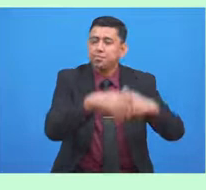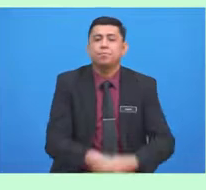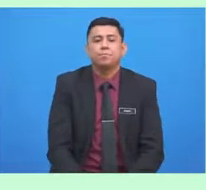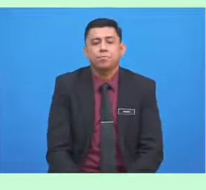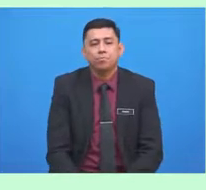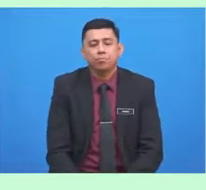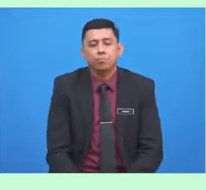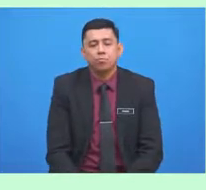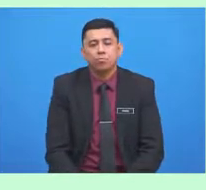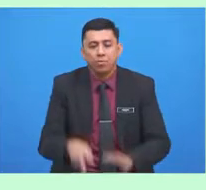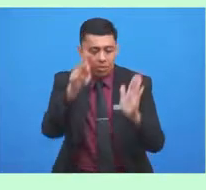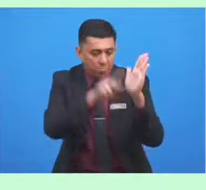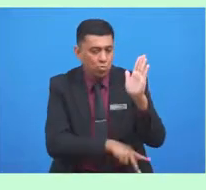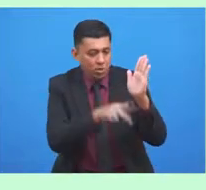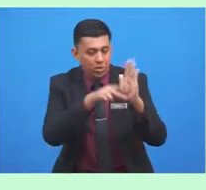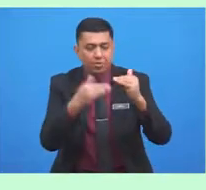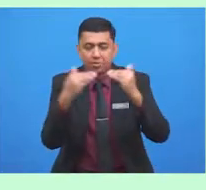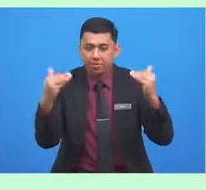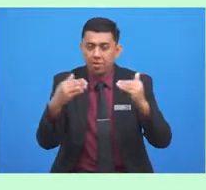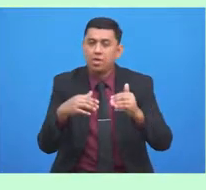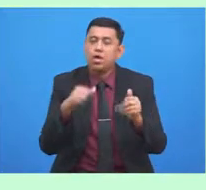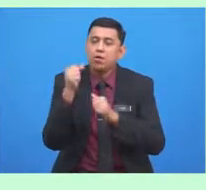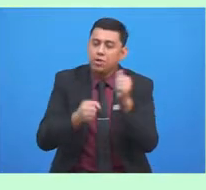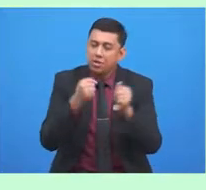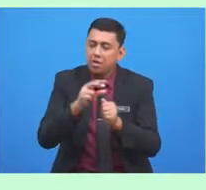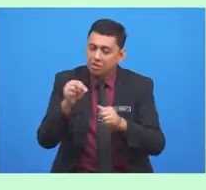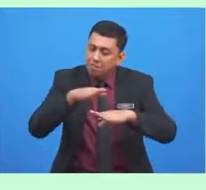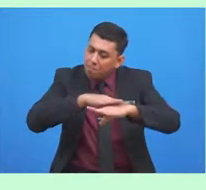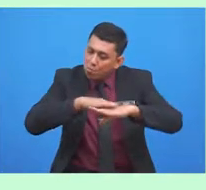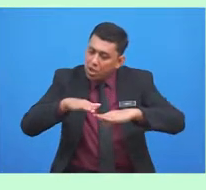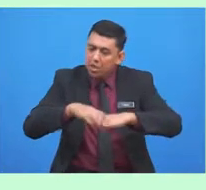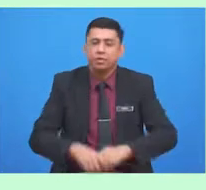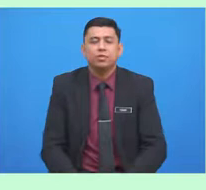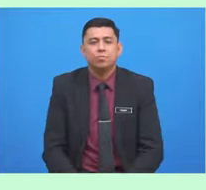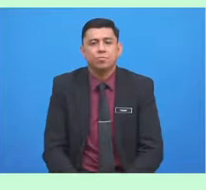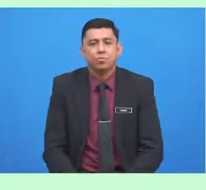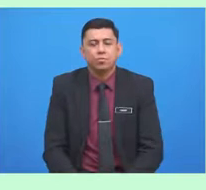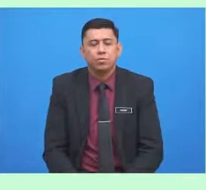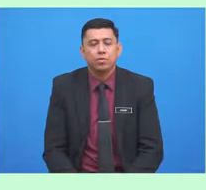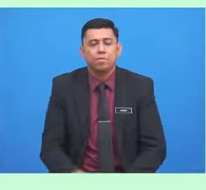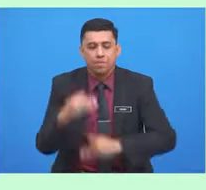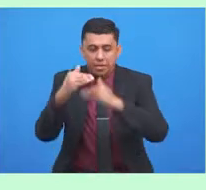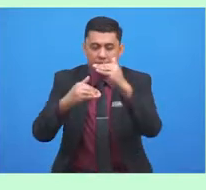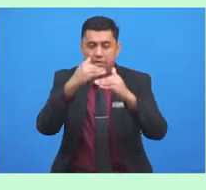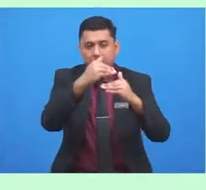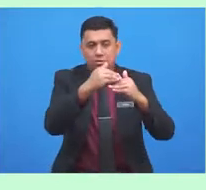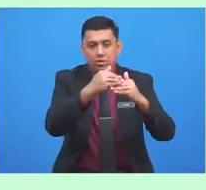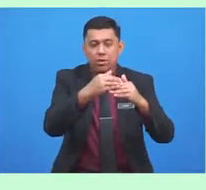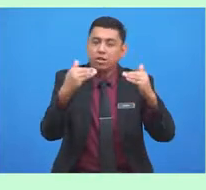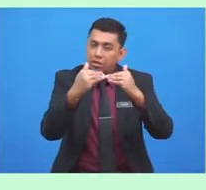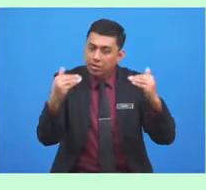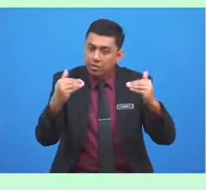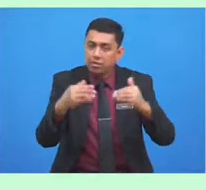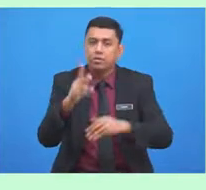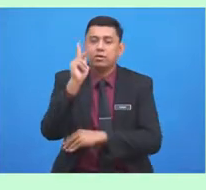seterusnya mengurangkan kadar larian permukaan. Keadaan ini meningkatkan kadar